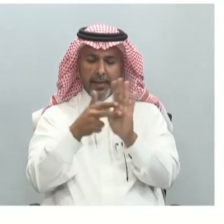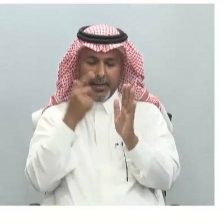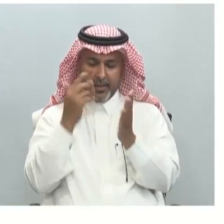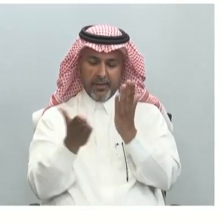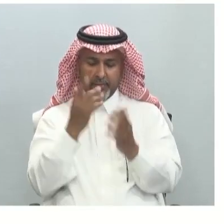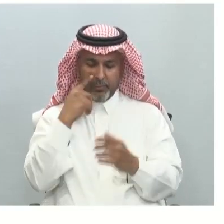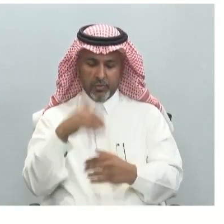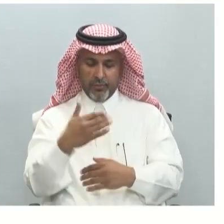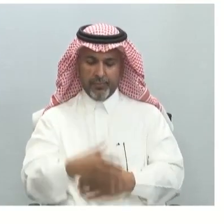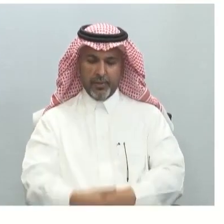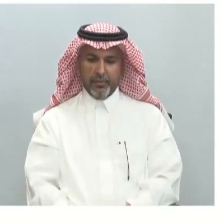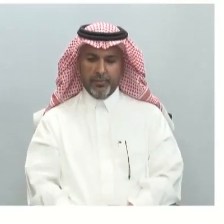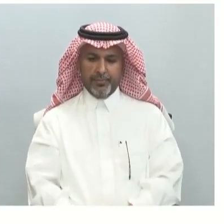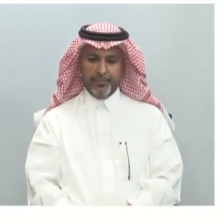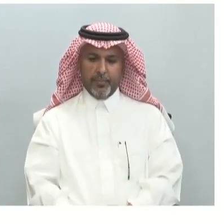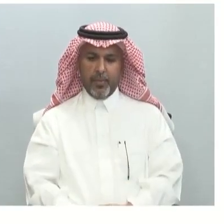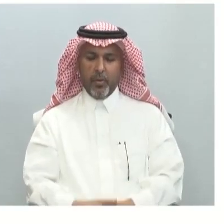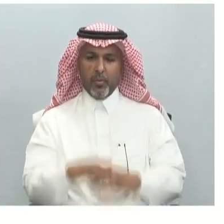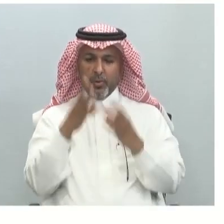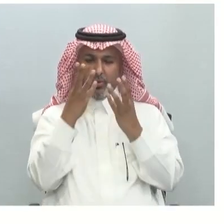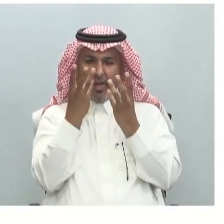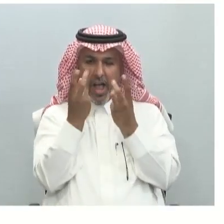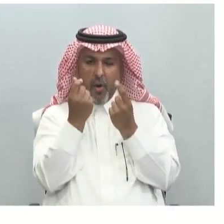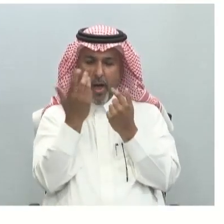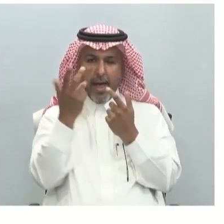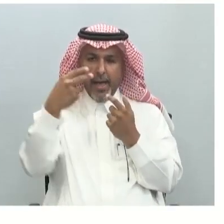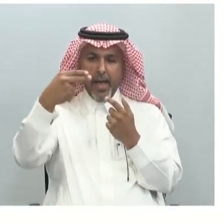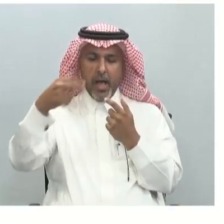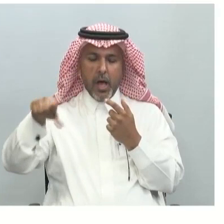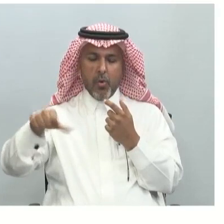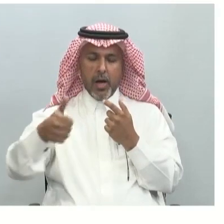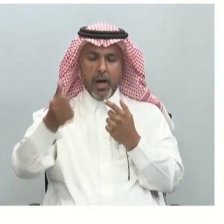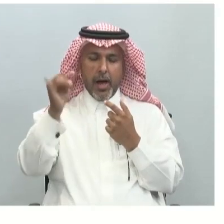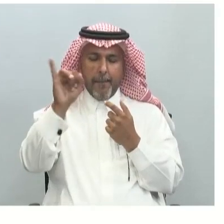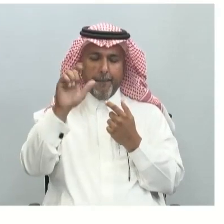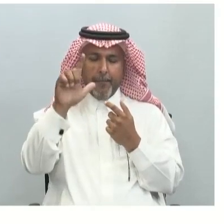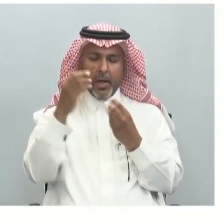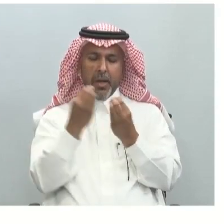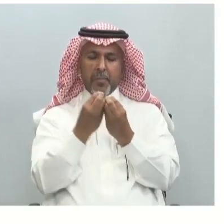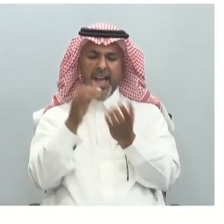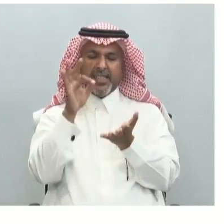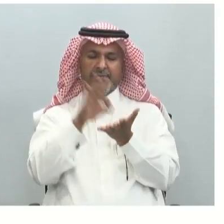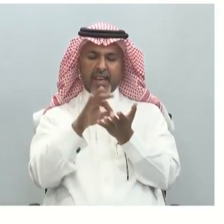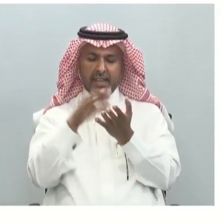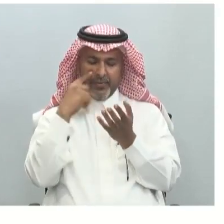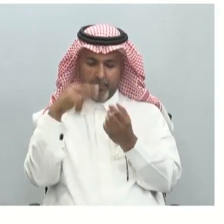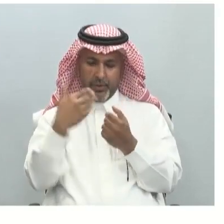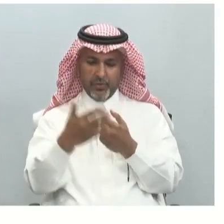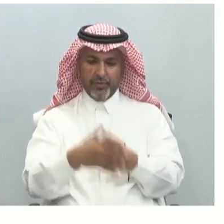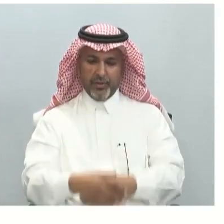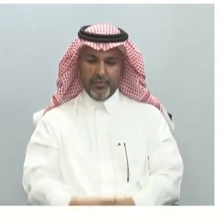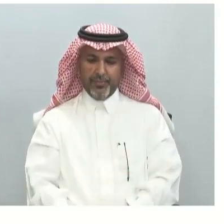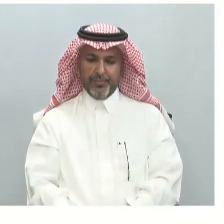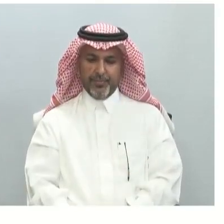عزيزي الطالب سوف توجد عوامل دوال كثيرات الحدود واصفارها وسوف تحدد عزيزي الطالب عزيزتي